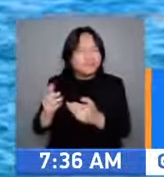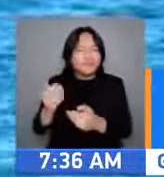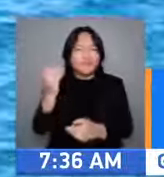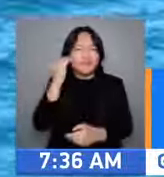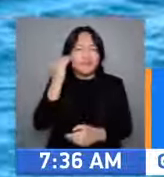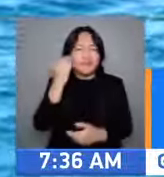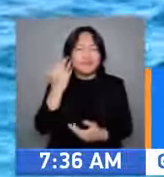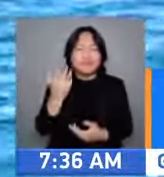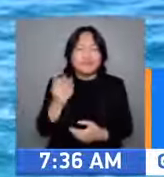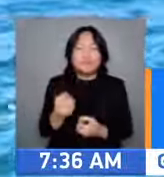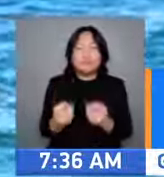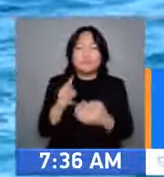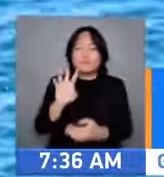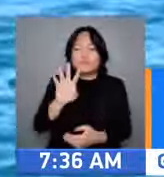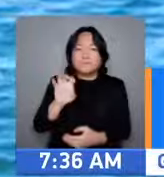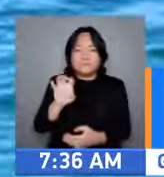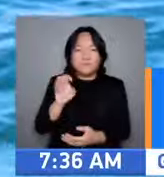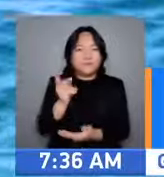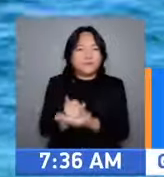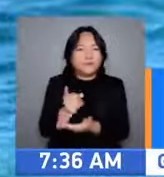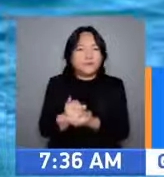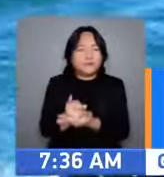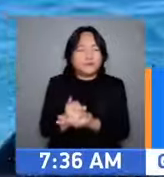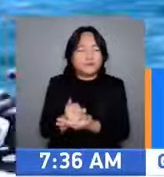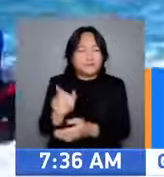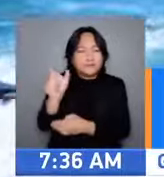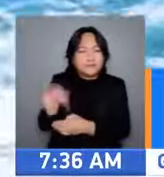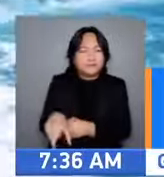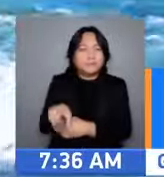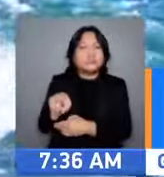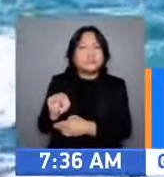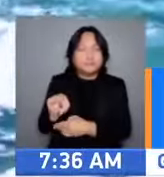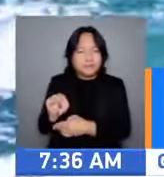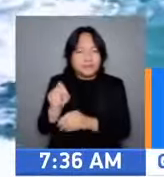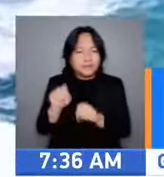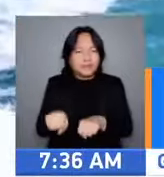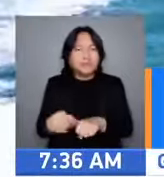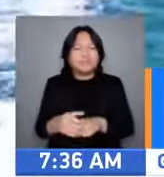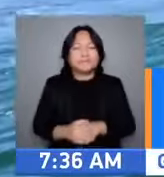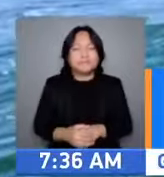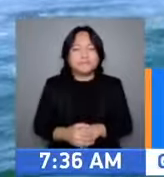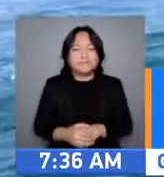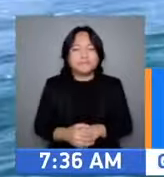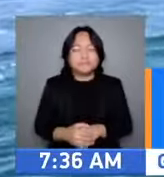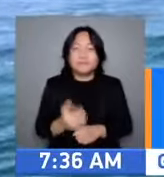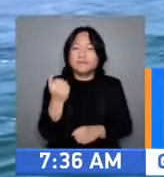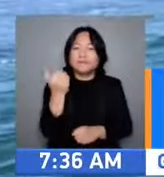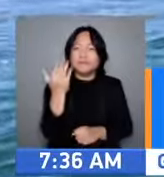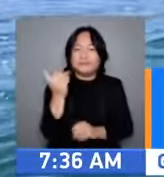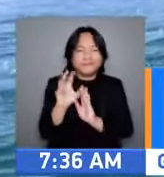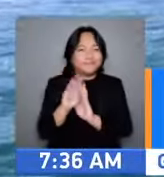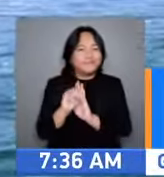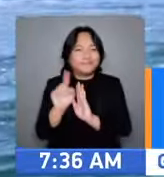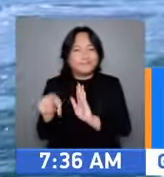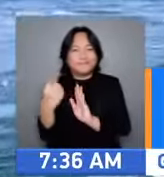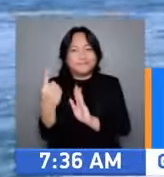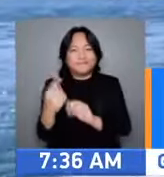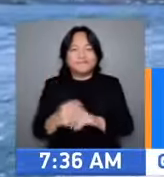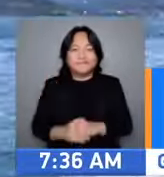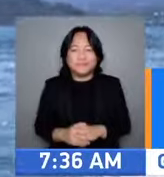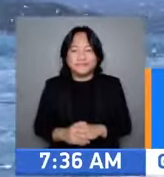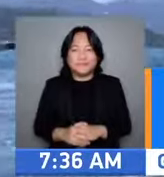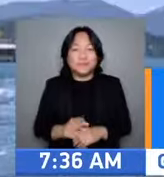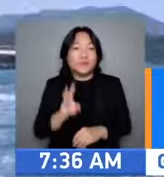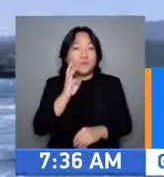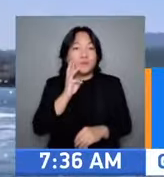pesos, 4 to 6 persons pwedeng sumakay sa UFO for 15 minutes. At ito ay isang towable water activity kung